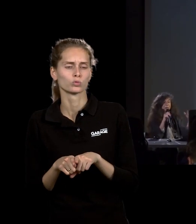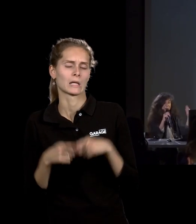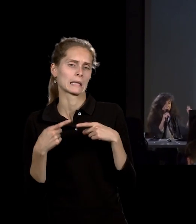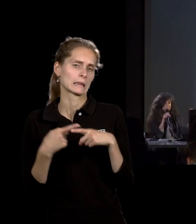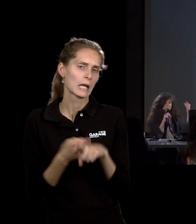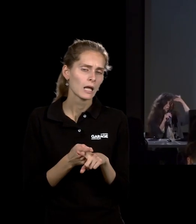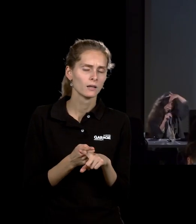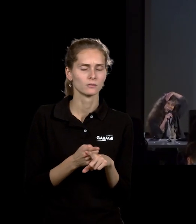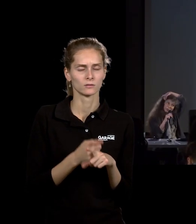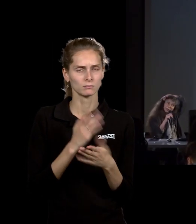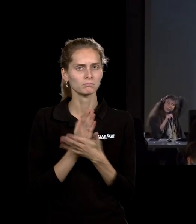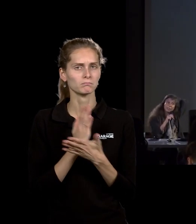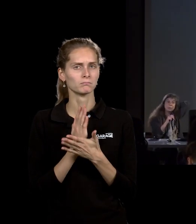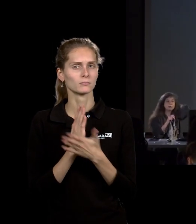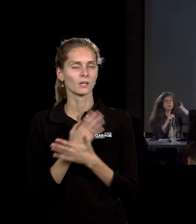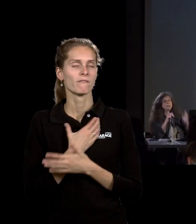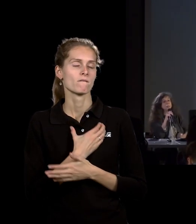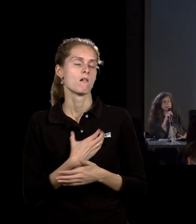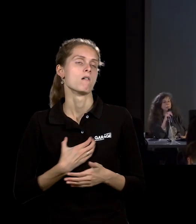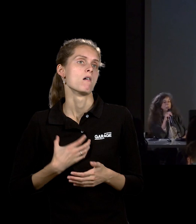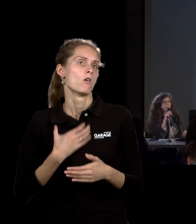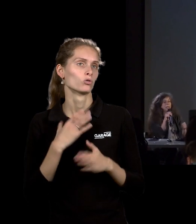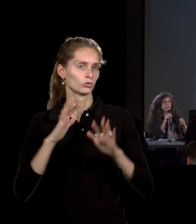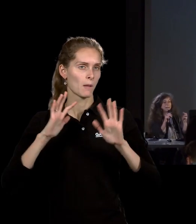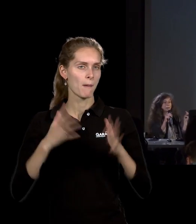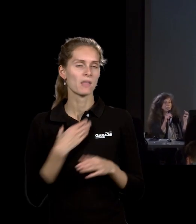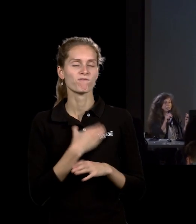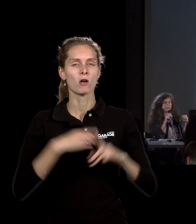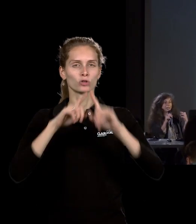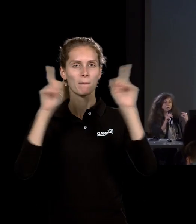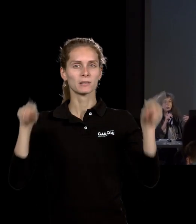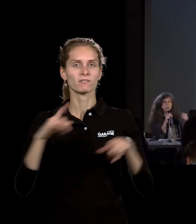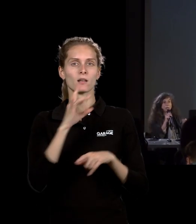момент, тоже очень важное произведение, «Ребус», 55-й год.